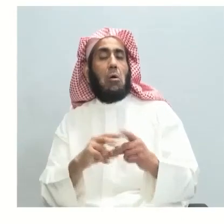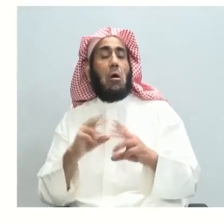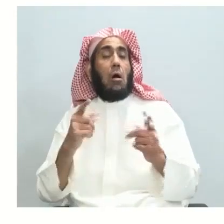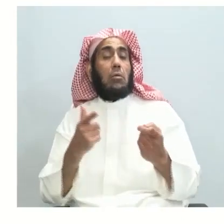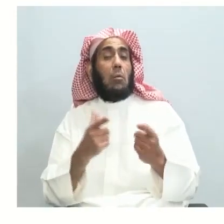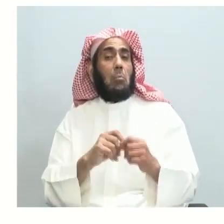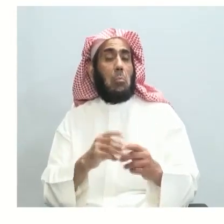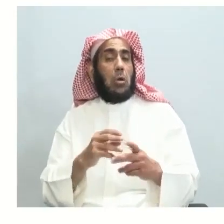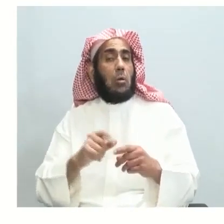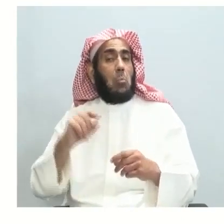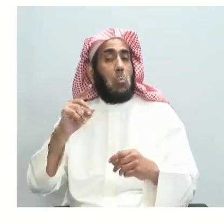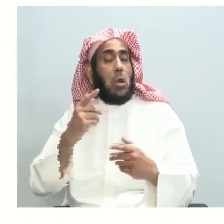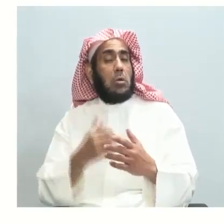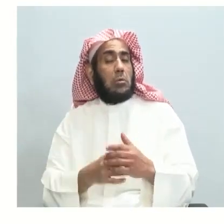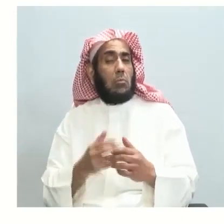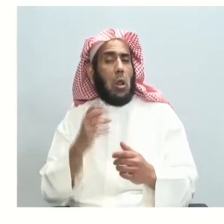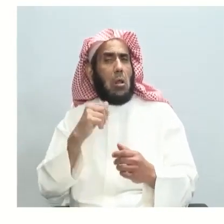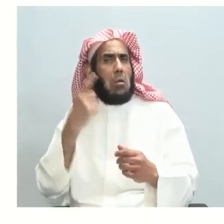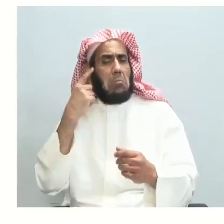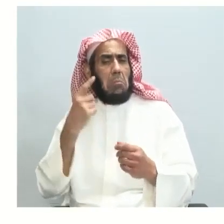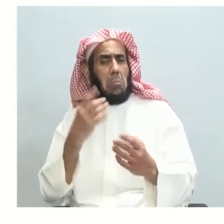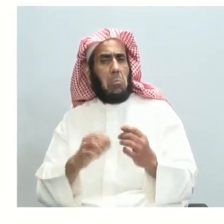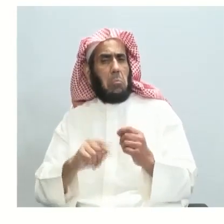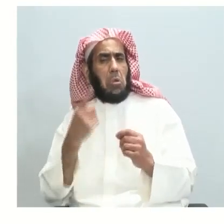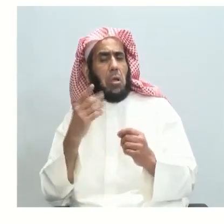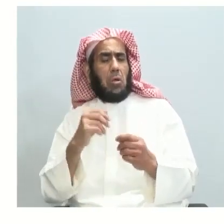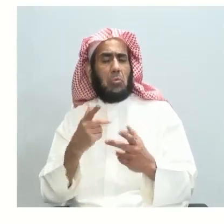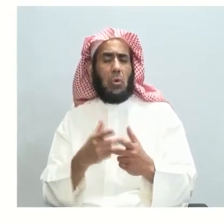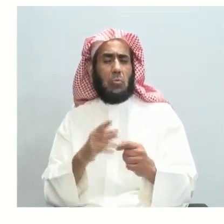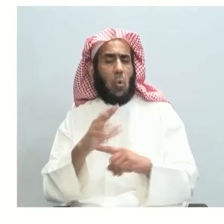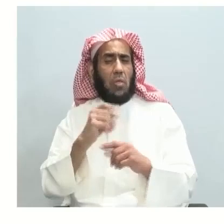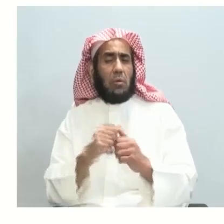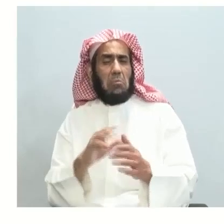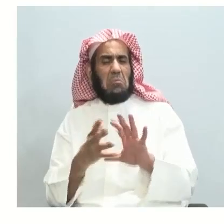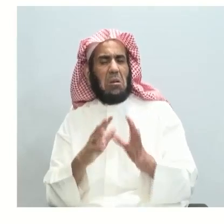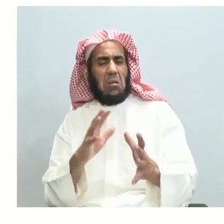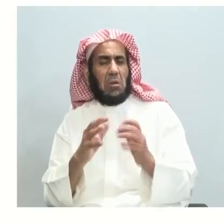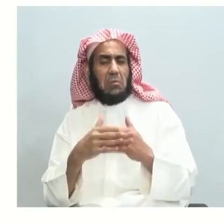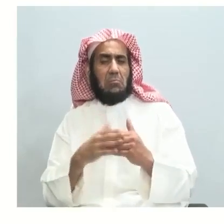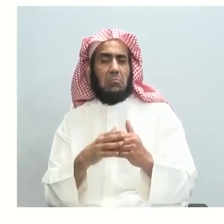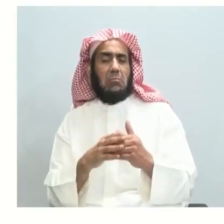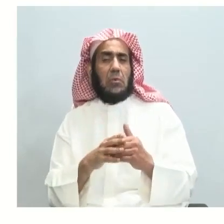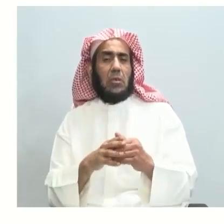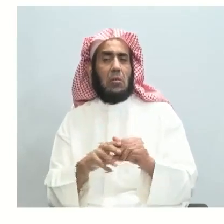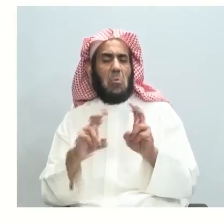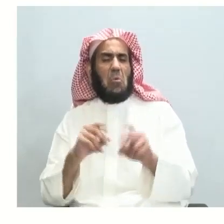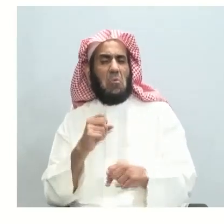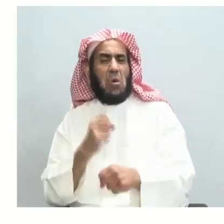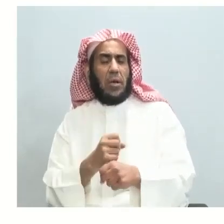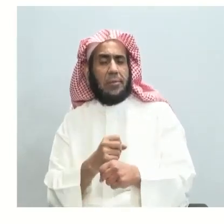وبالتالي لا ليس لديها سمعه قد تؤثر واذا كانت خدماتها قد تكون وبموقف واحد